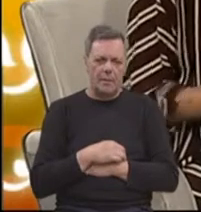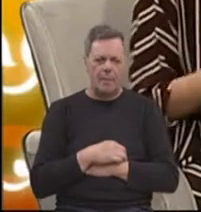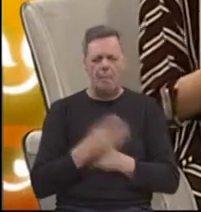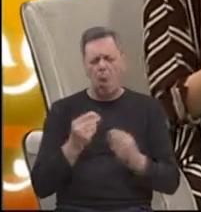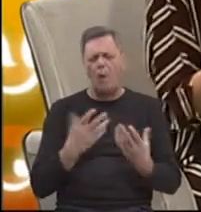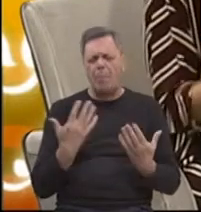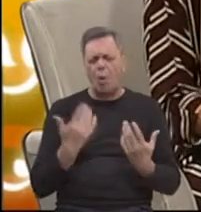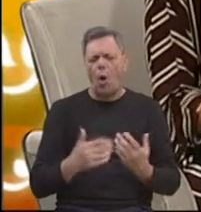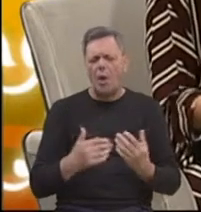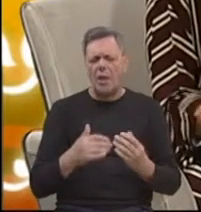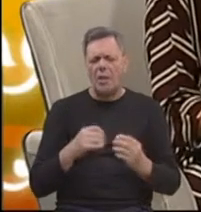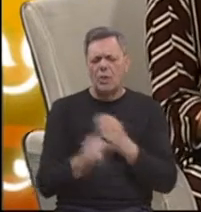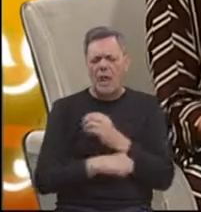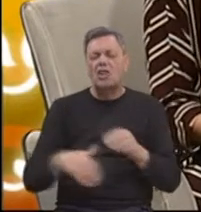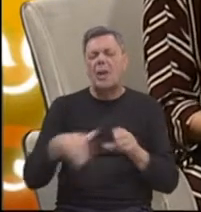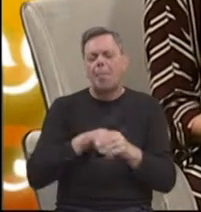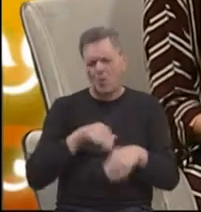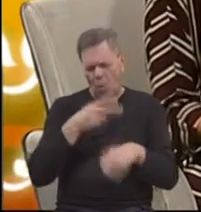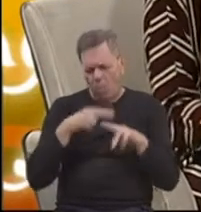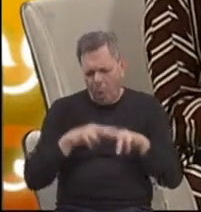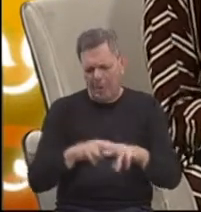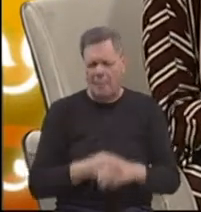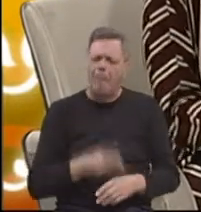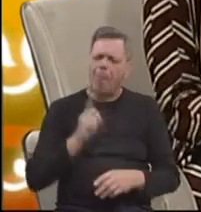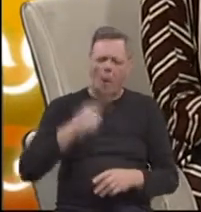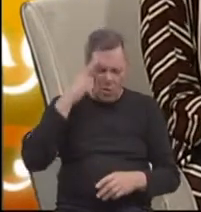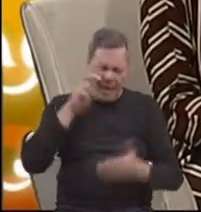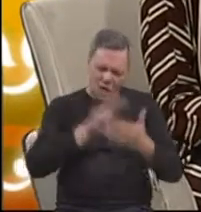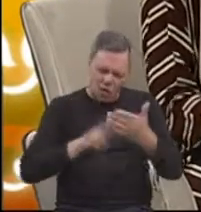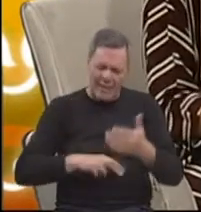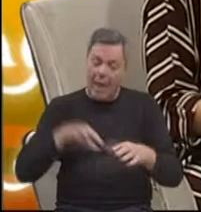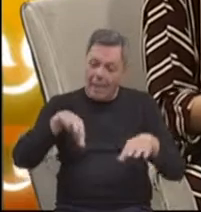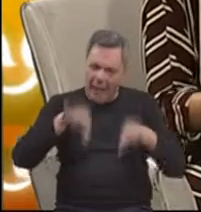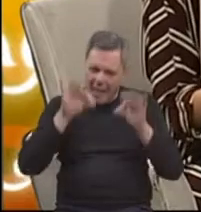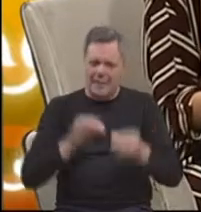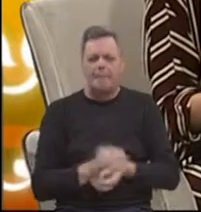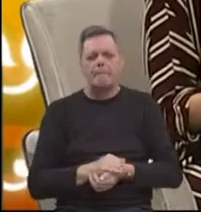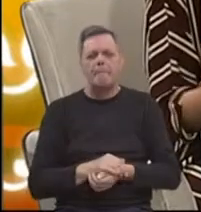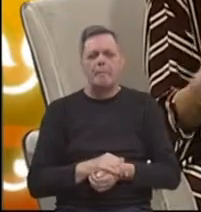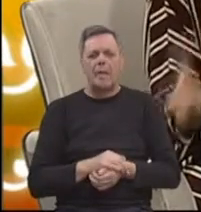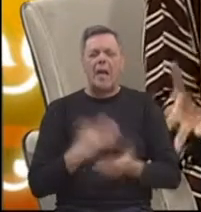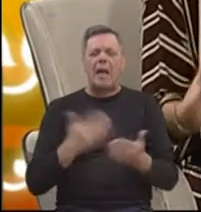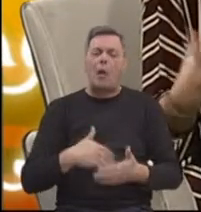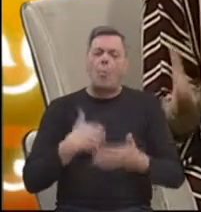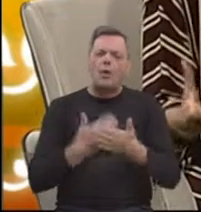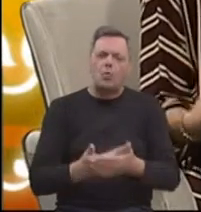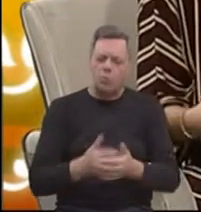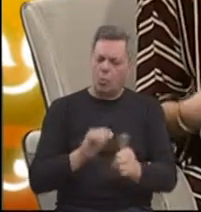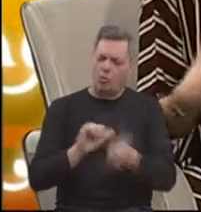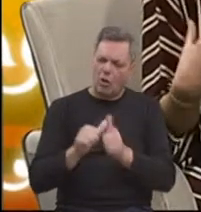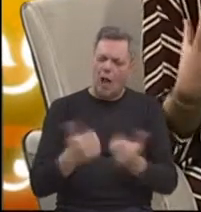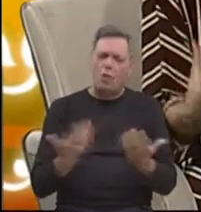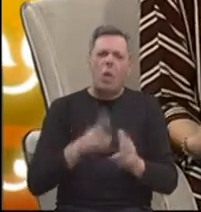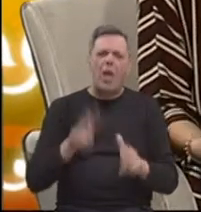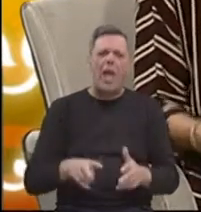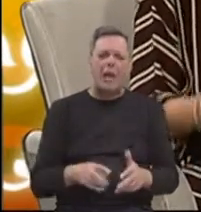klinici, neophodno im je znati čitati laboratorijske nalaze, recimo kako pristupiti sportašu koji